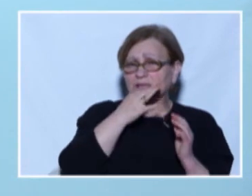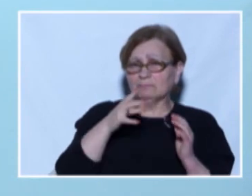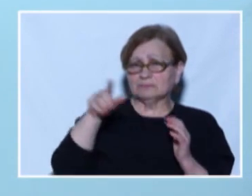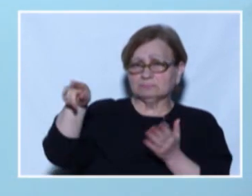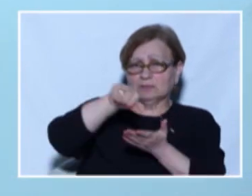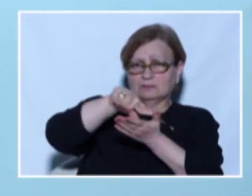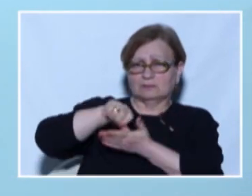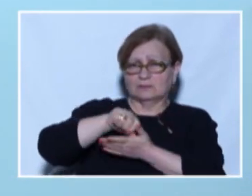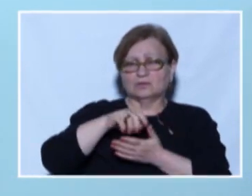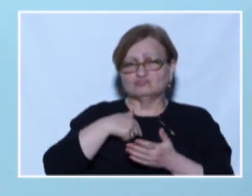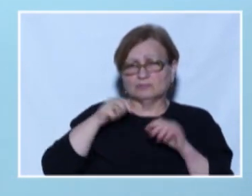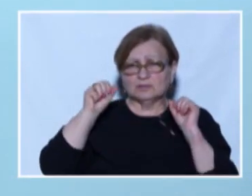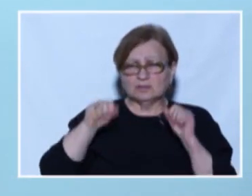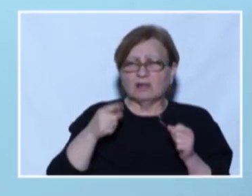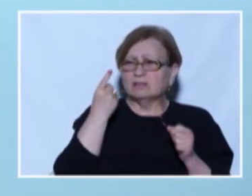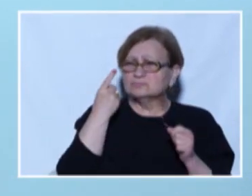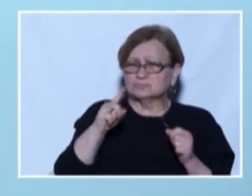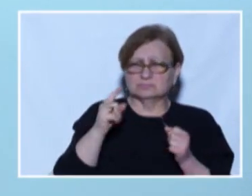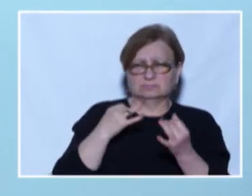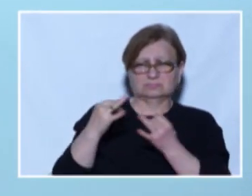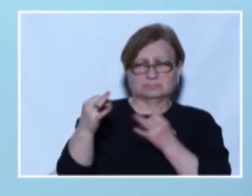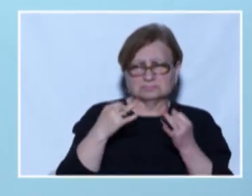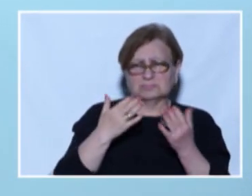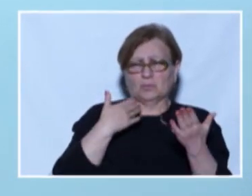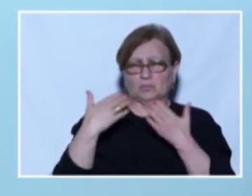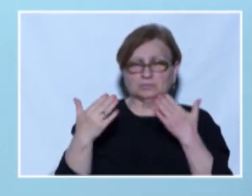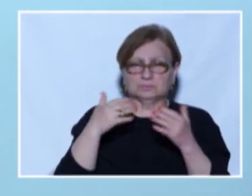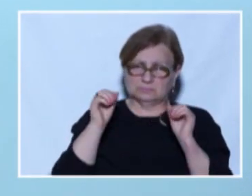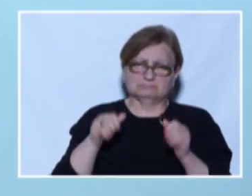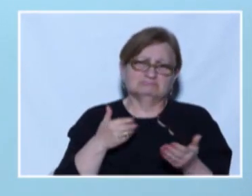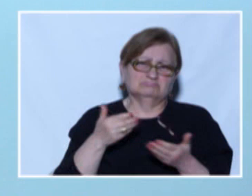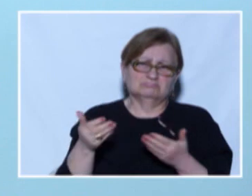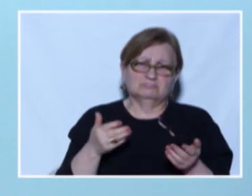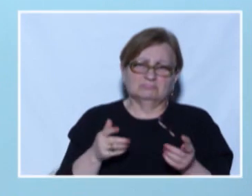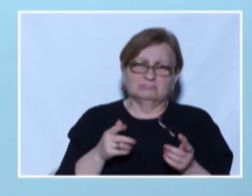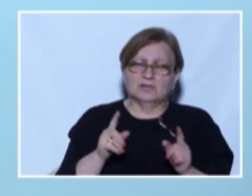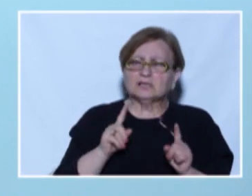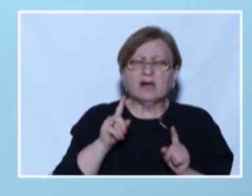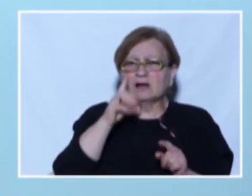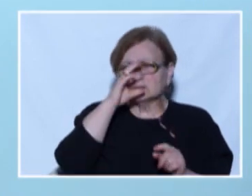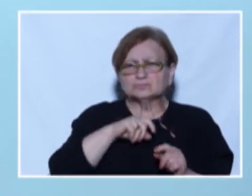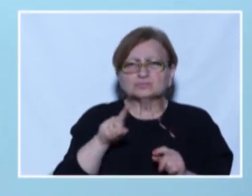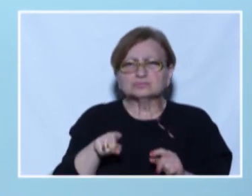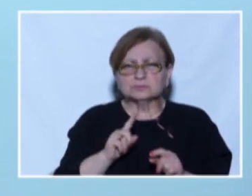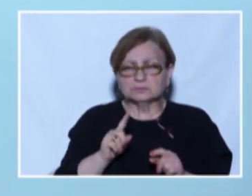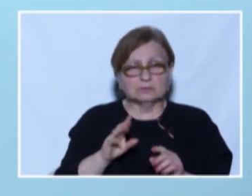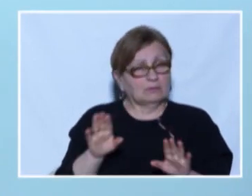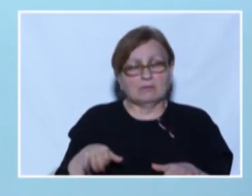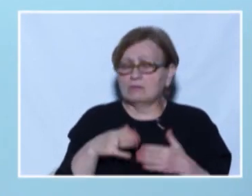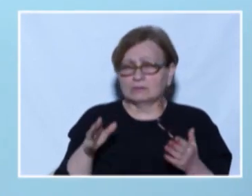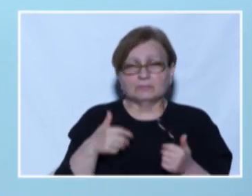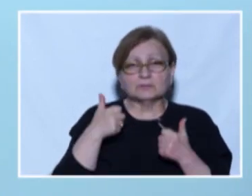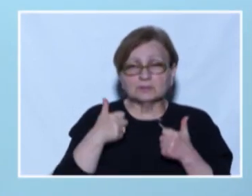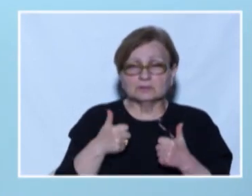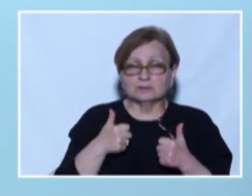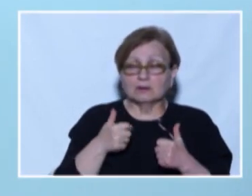ჩვენ შეგვიძლია ყოველწამიერი ურთიერთობა ქონდეს. და რა არის ამაში ცუდი? არც არაფერი, კაცმა რომ